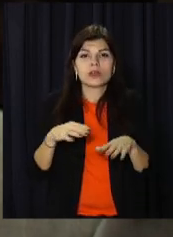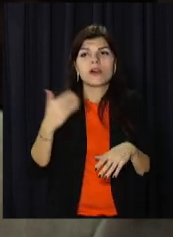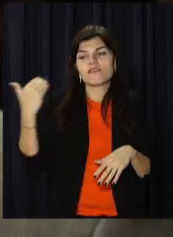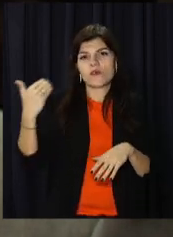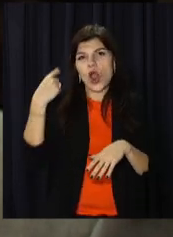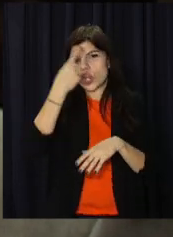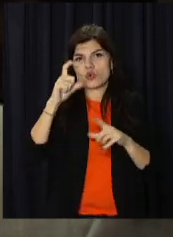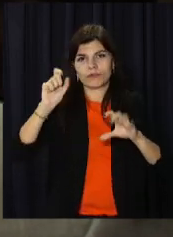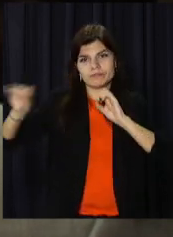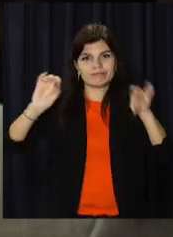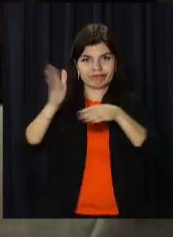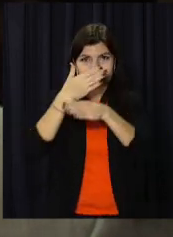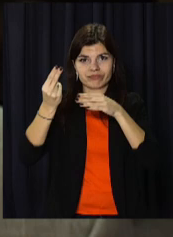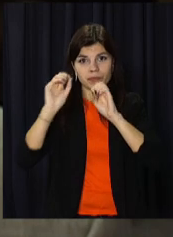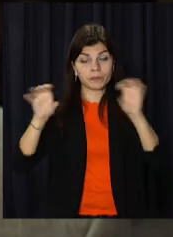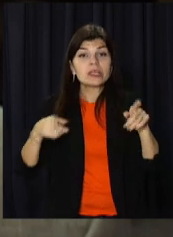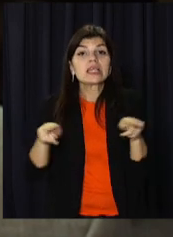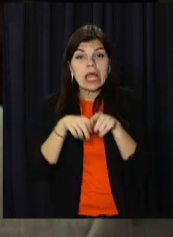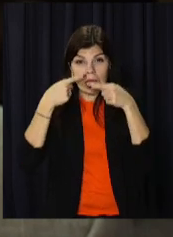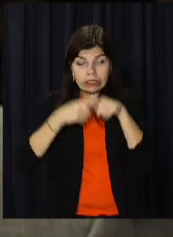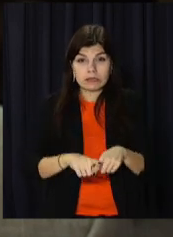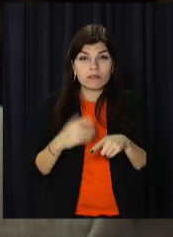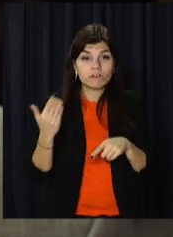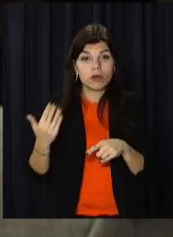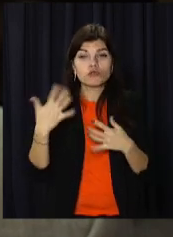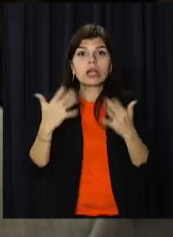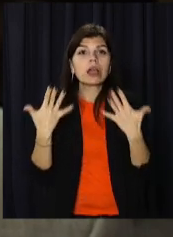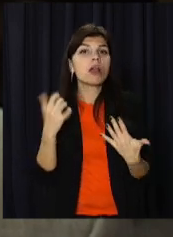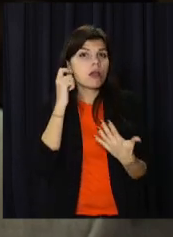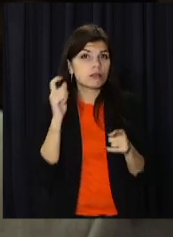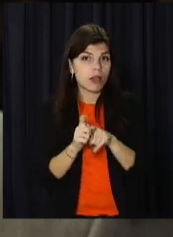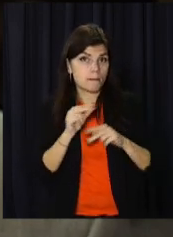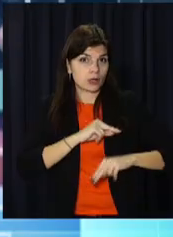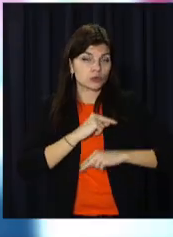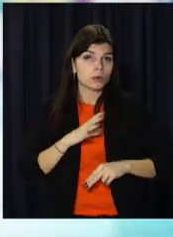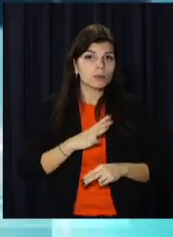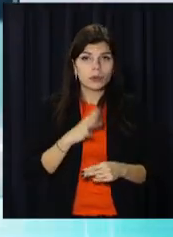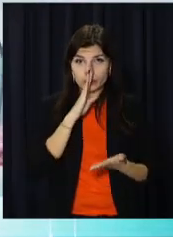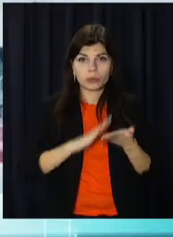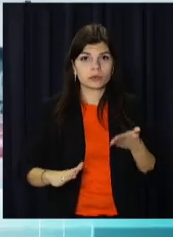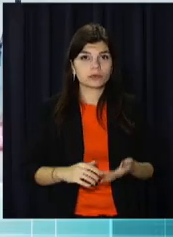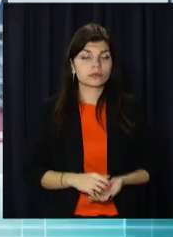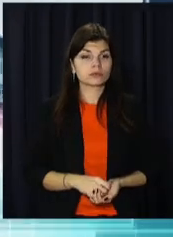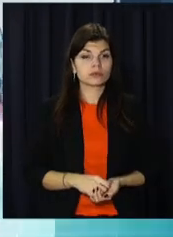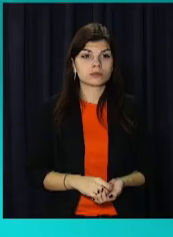афілійованих структур. За такою схемою установа працює в лікарні вже декілька років.